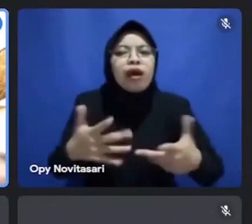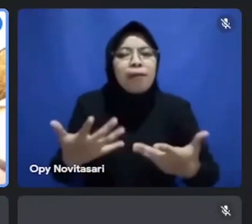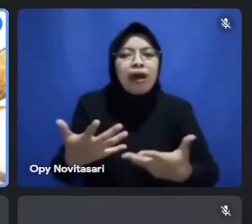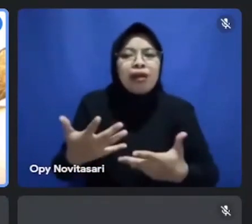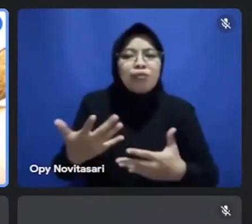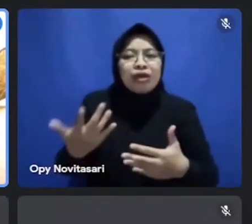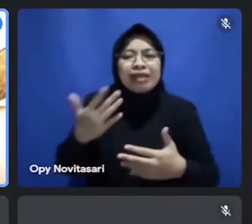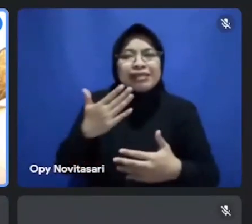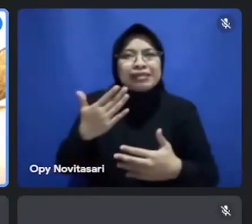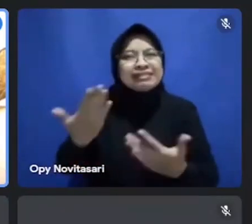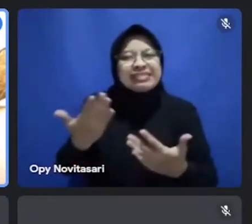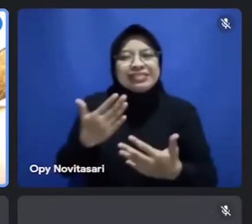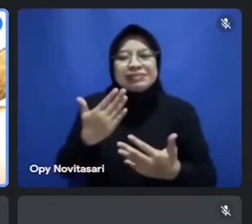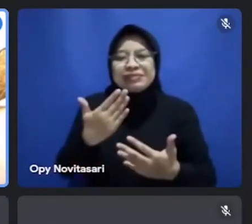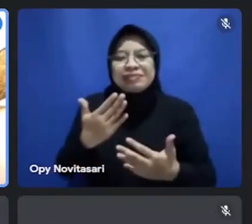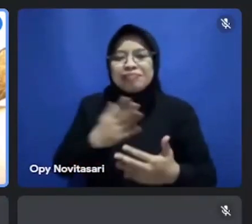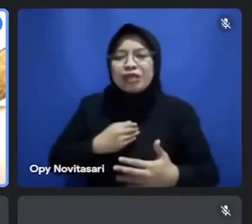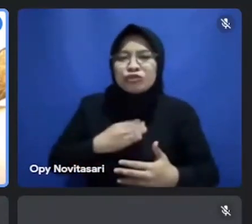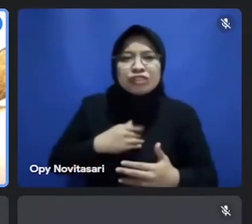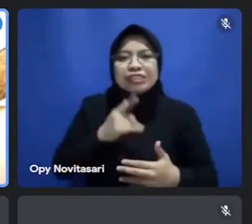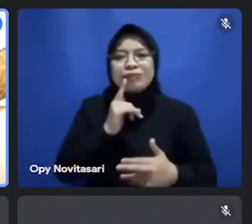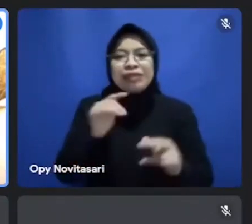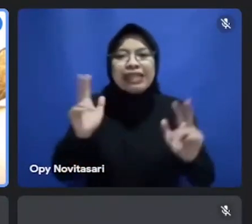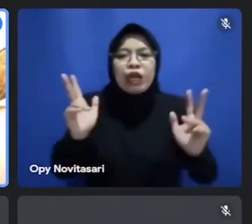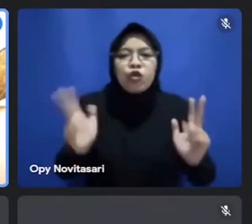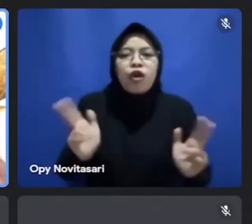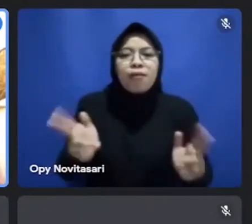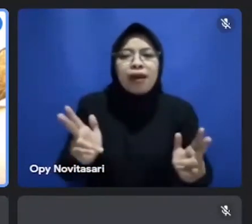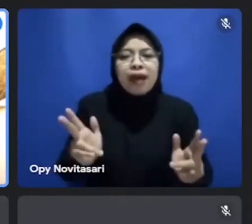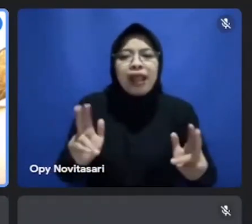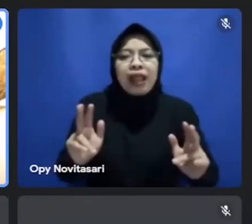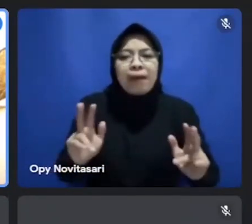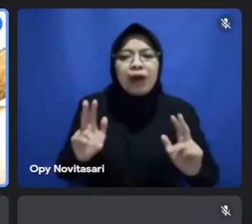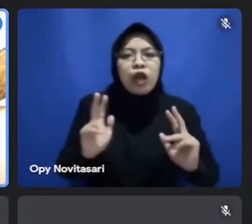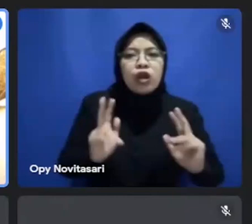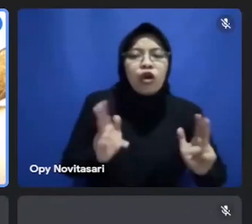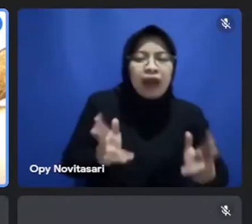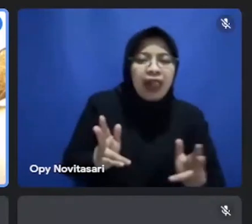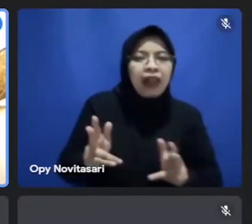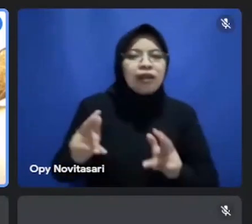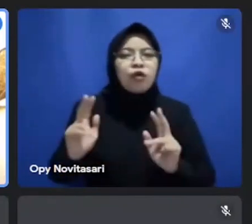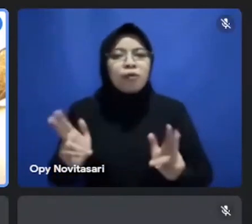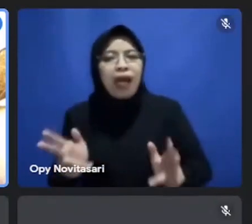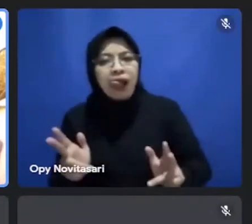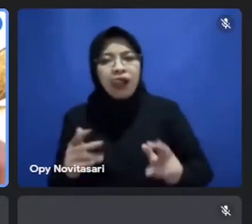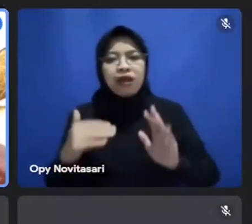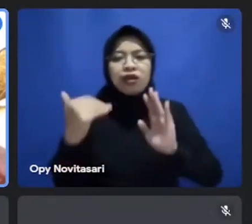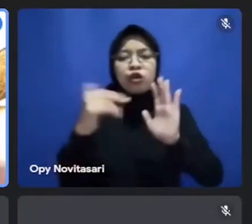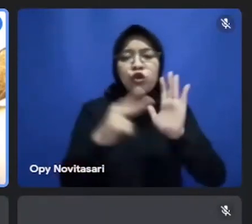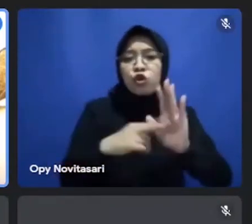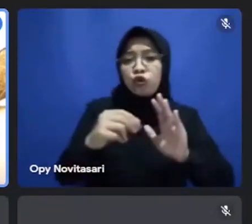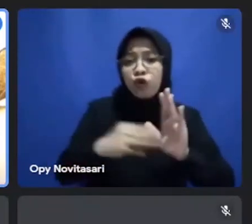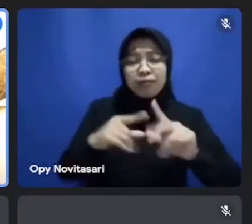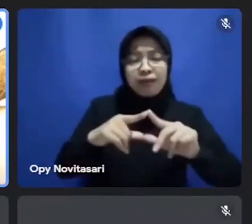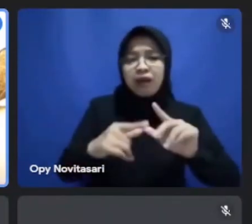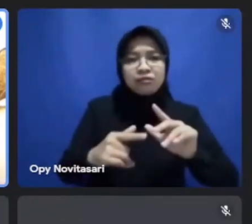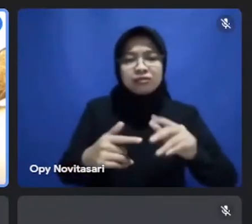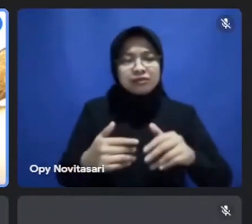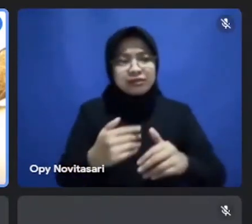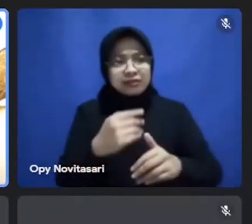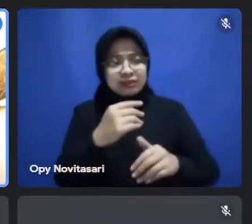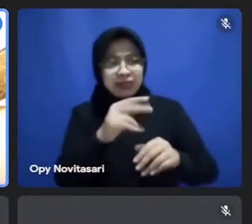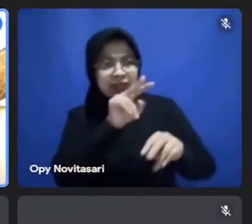yang normal yang EE norma-norma Normal itu itu lebih nampak